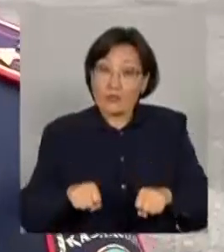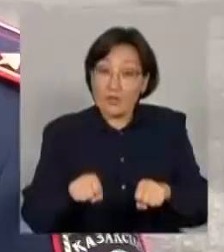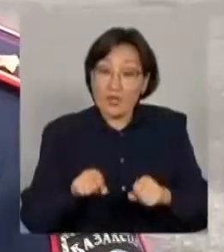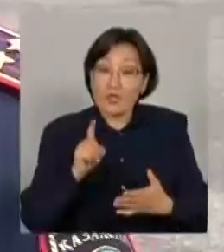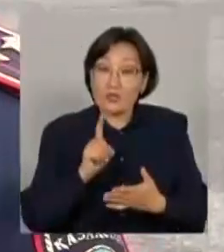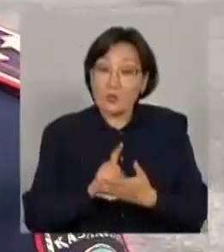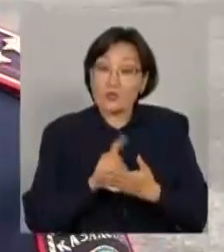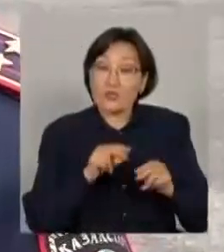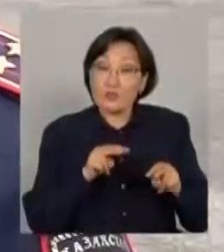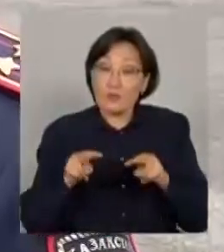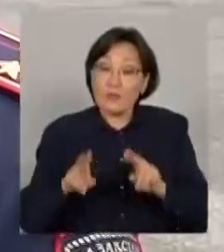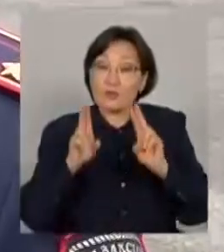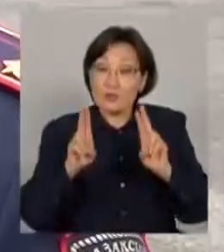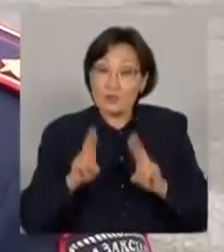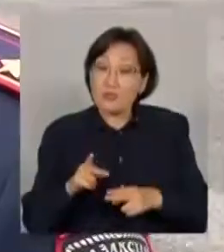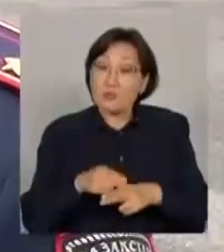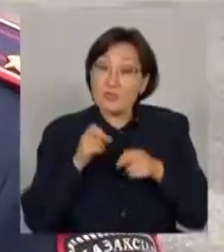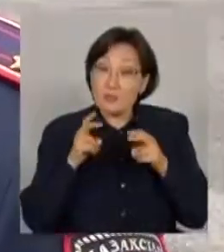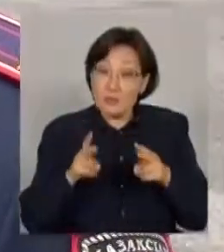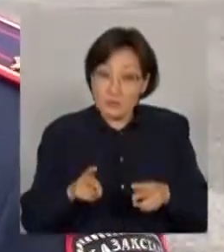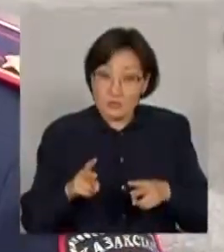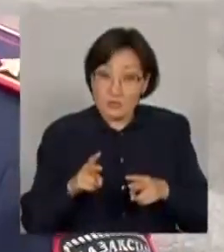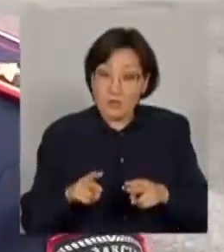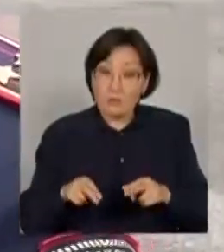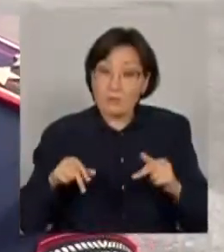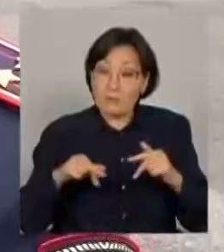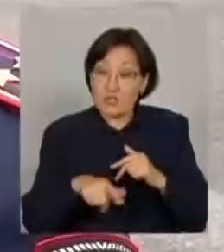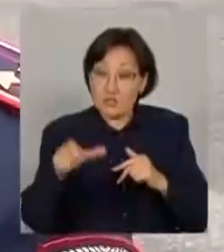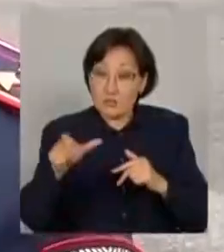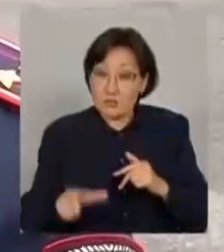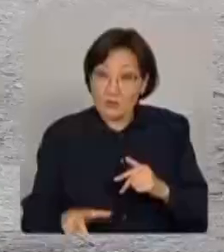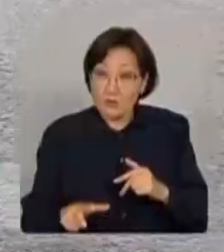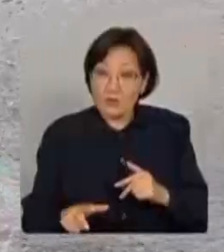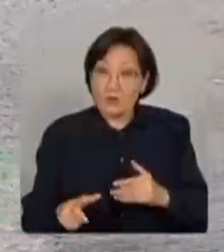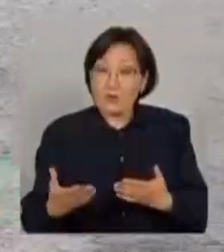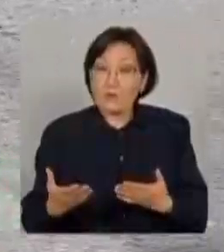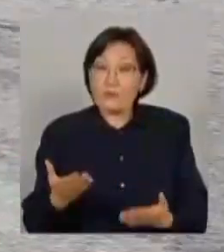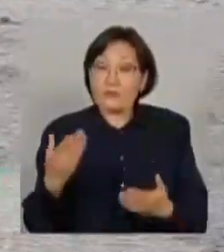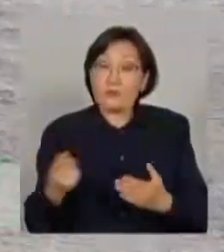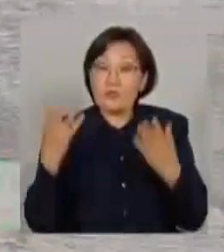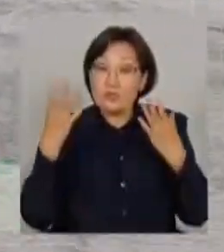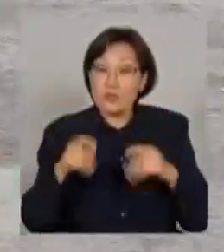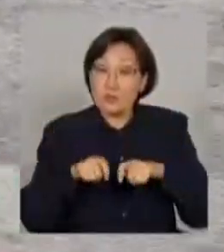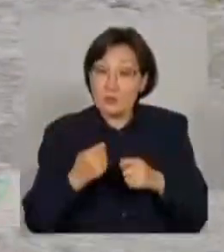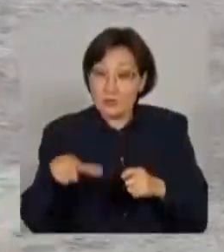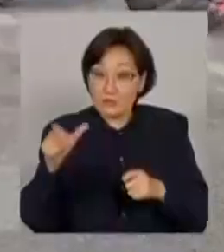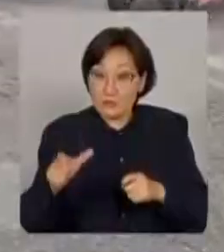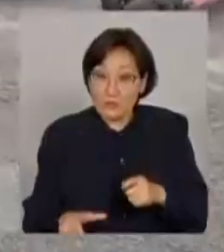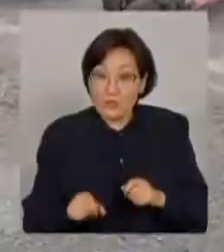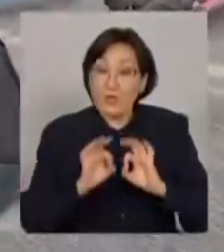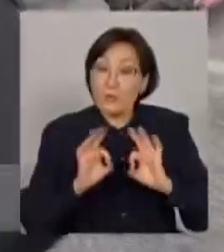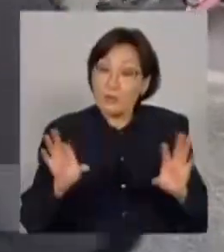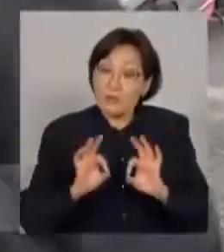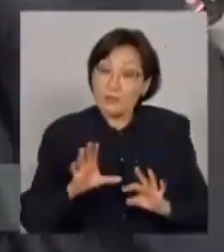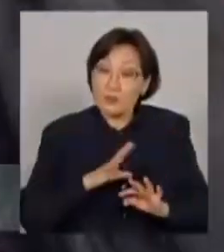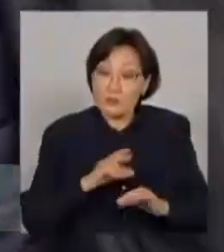должен соблюдать правила безопасности пешеходов, не создавать помех. В первый день рейда нарушители отделались